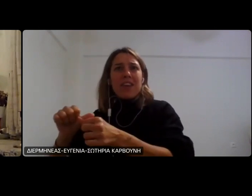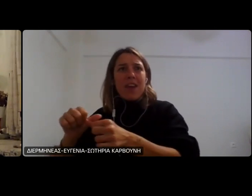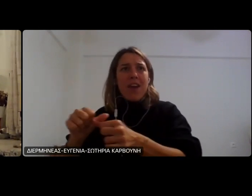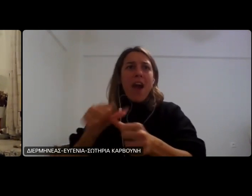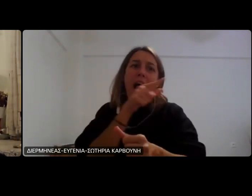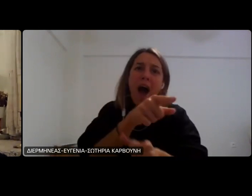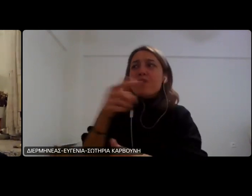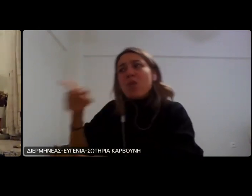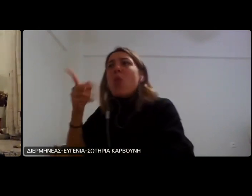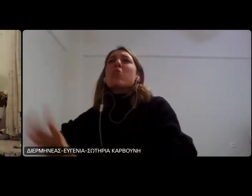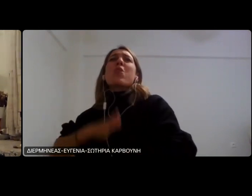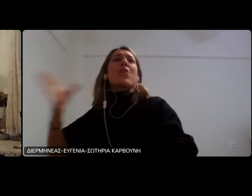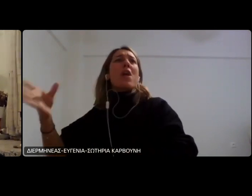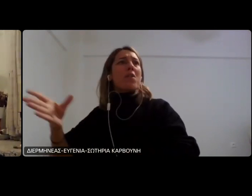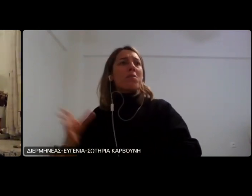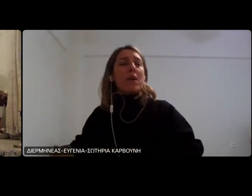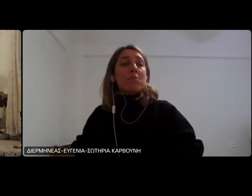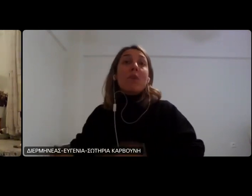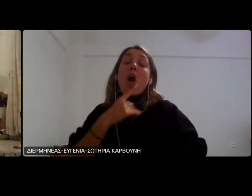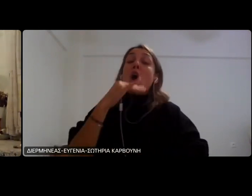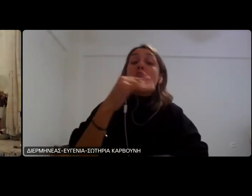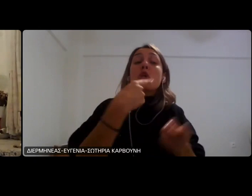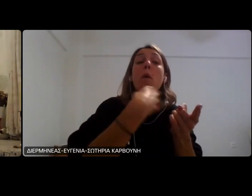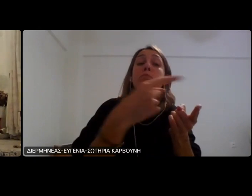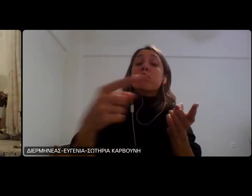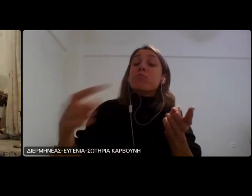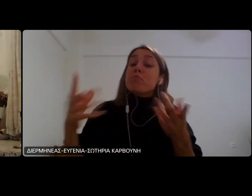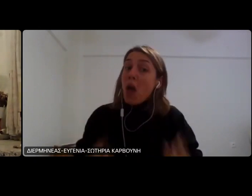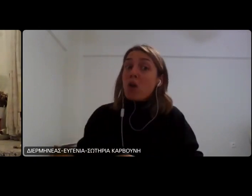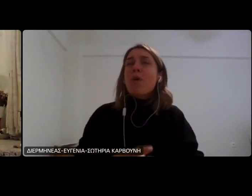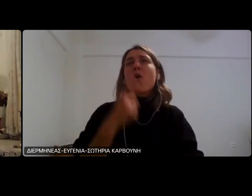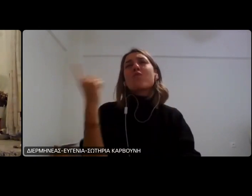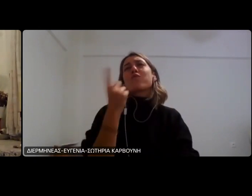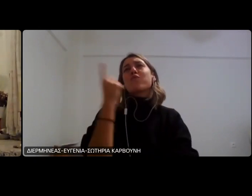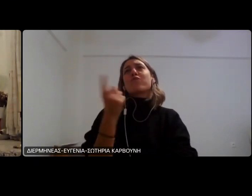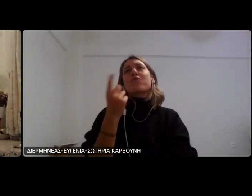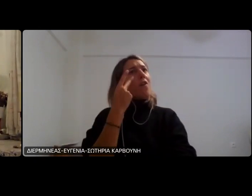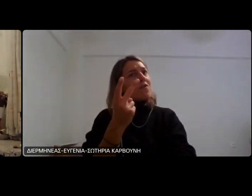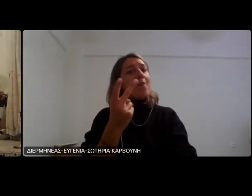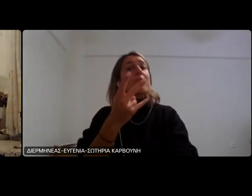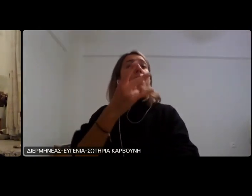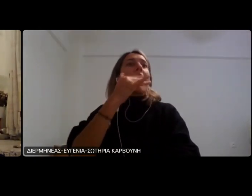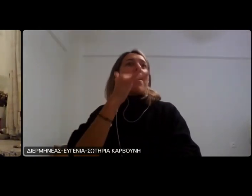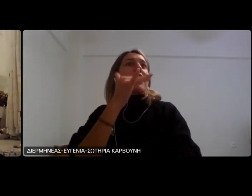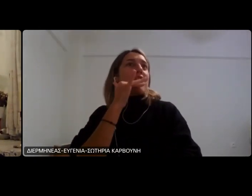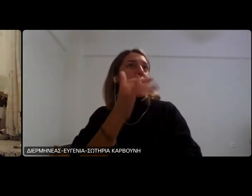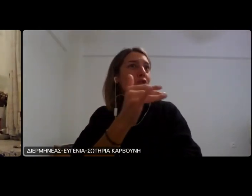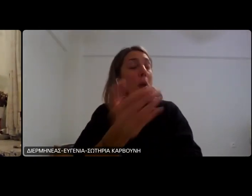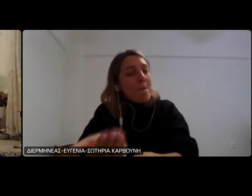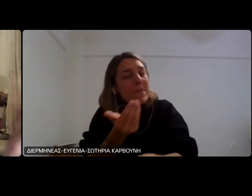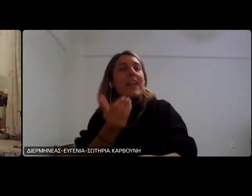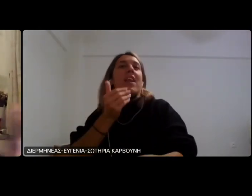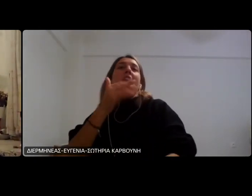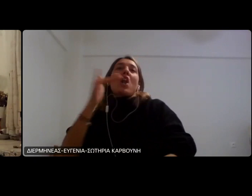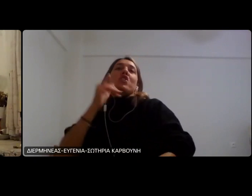και μπορούμε να έχουμε μια γλωσσική ποικιλία όπως είναι το σύνηθες που συμβαίνει στις γλώσσες πριν τη γλωσσική αλλαγή.